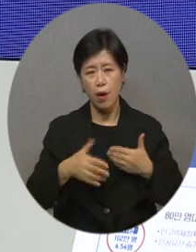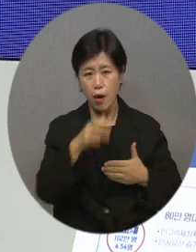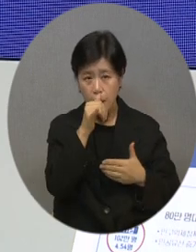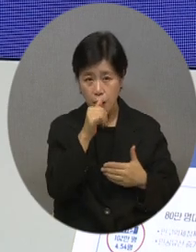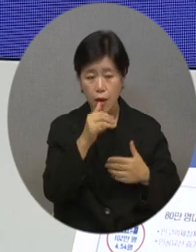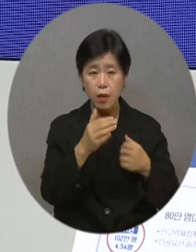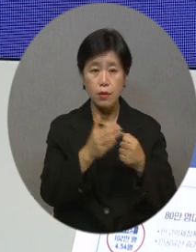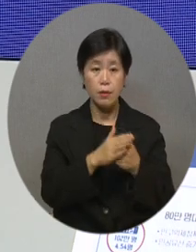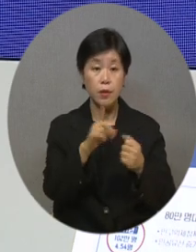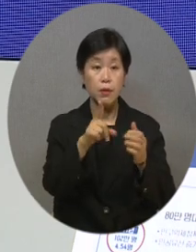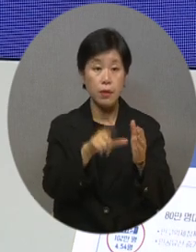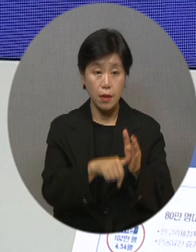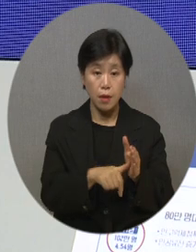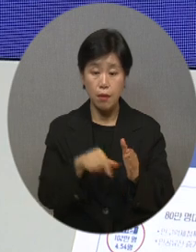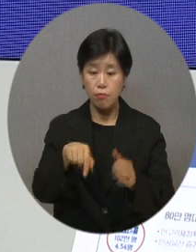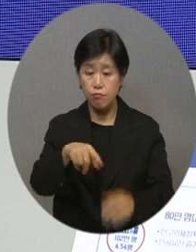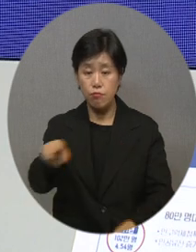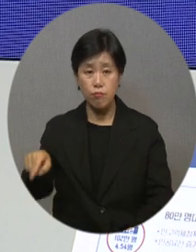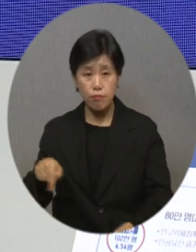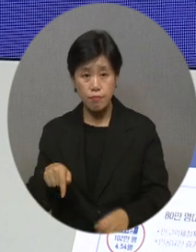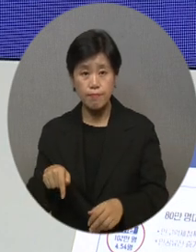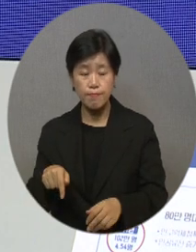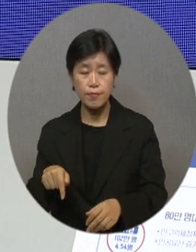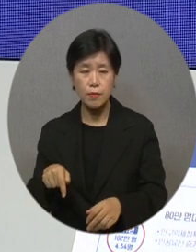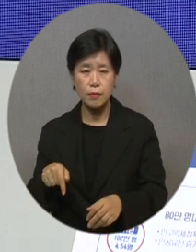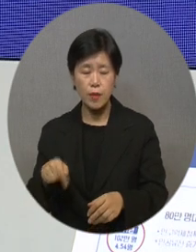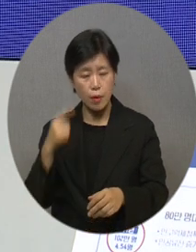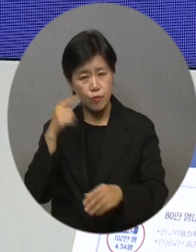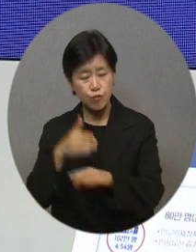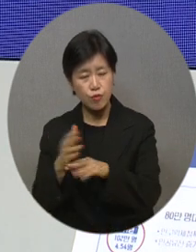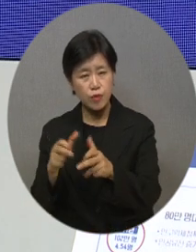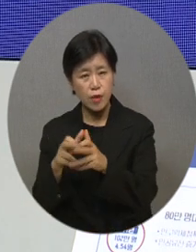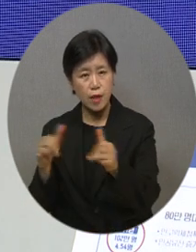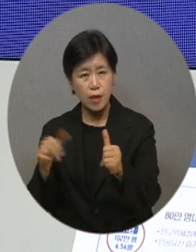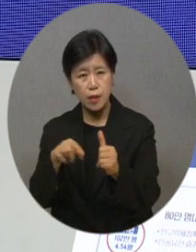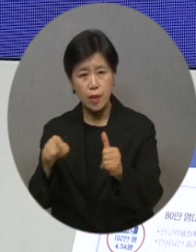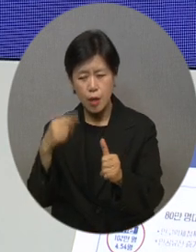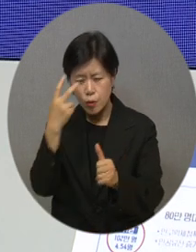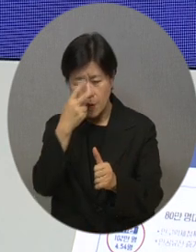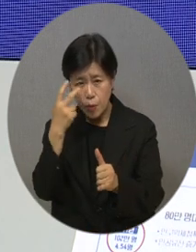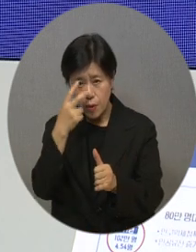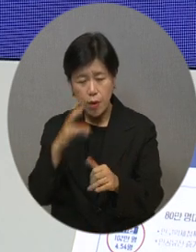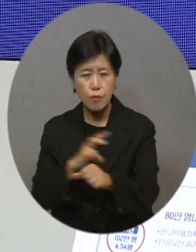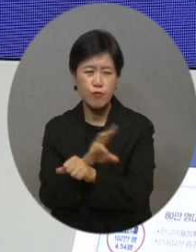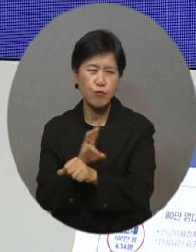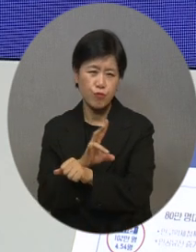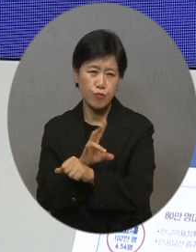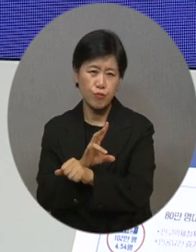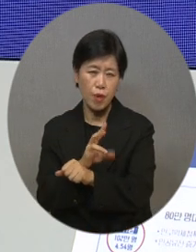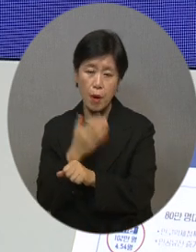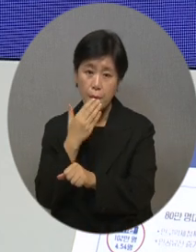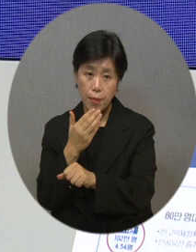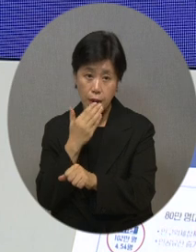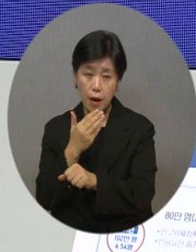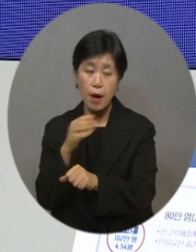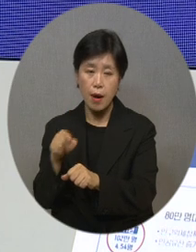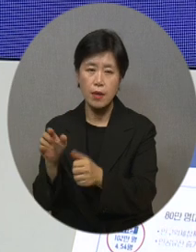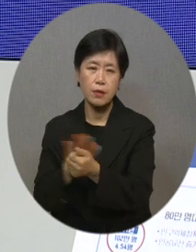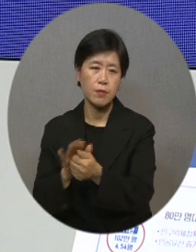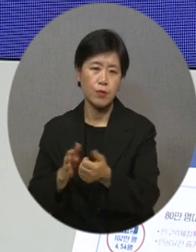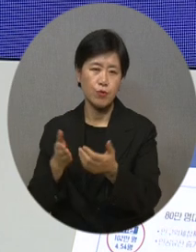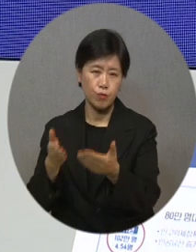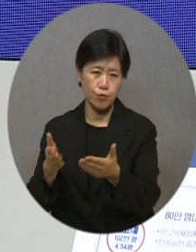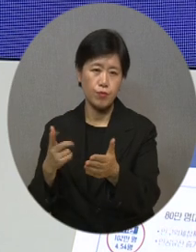돌봐주는 기능 돌봄 서비스가 지금 시작을 지난번에 했었습니다. 그래서 그런 서비스를 널리 이렇게 해가지고 정말로